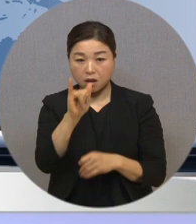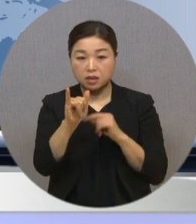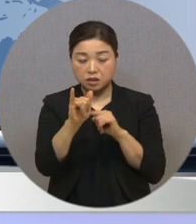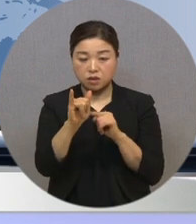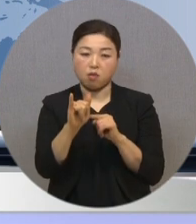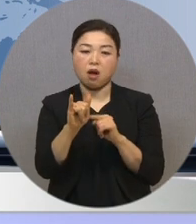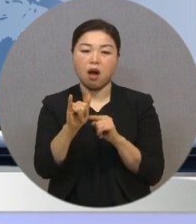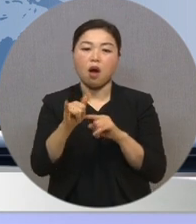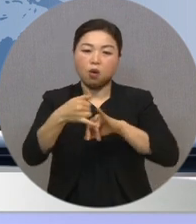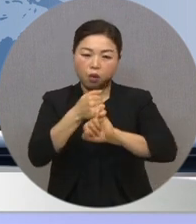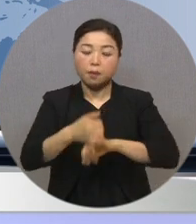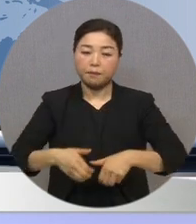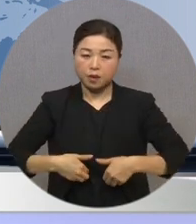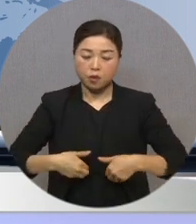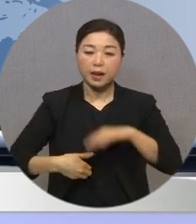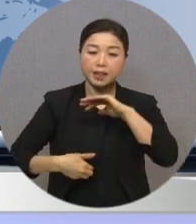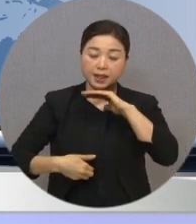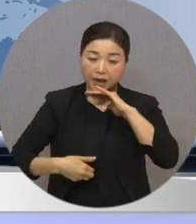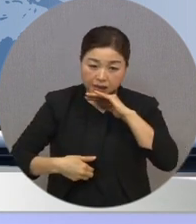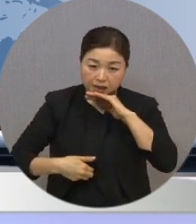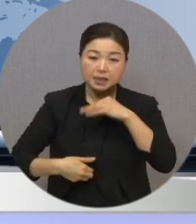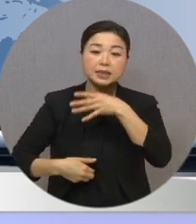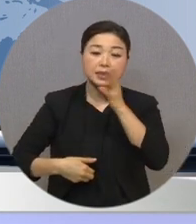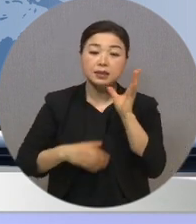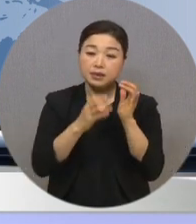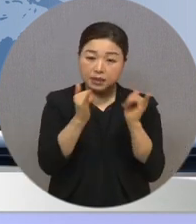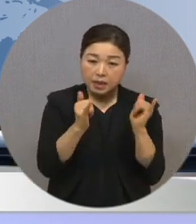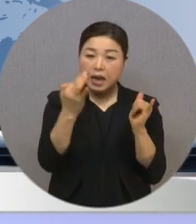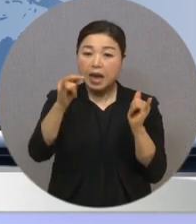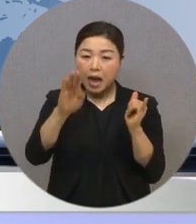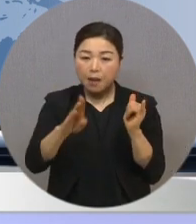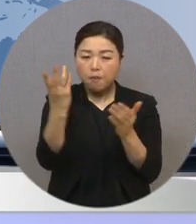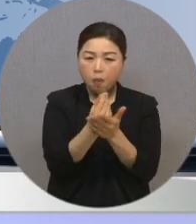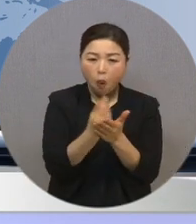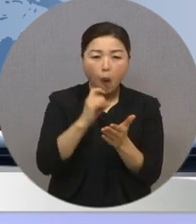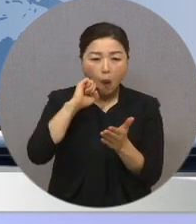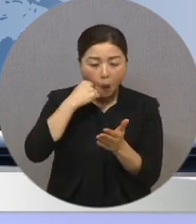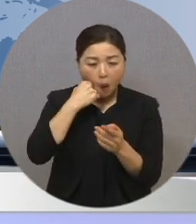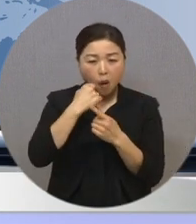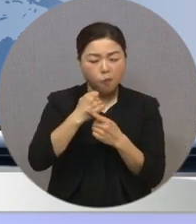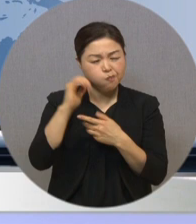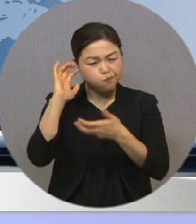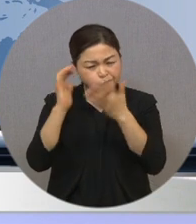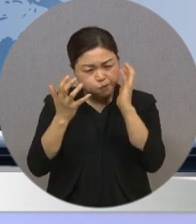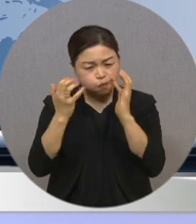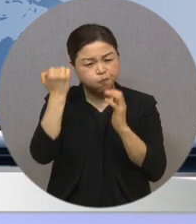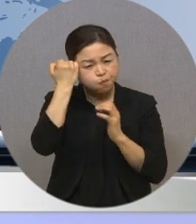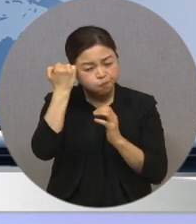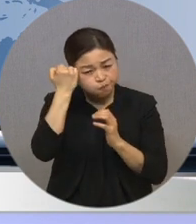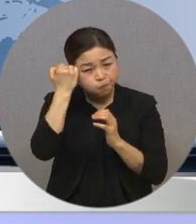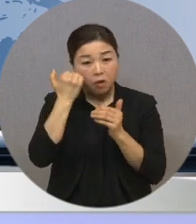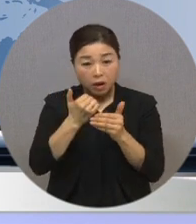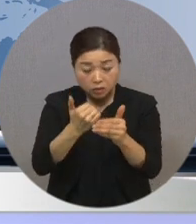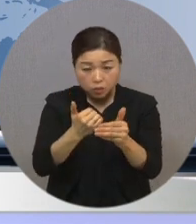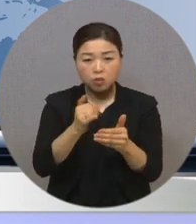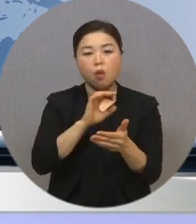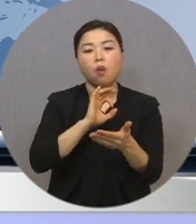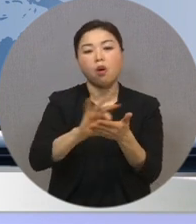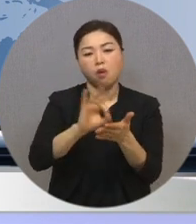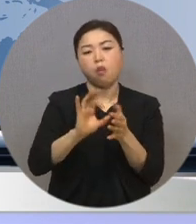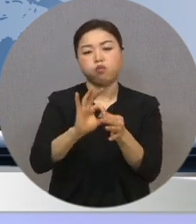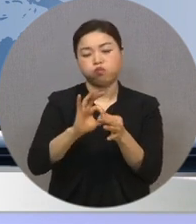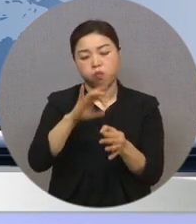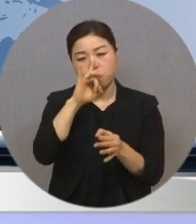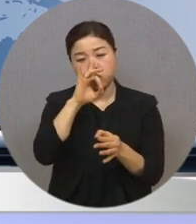가장 필요로 되는 연령에서 앱 설치의 어려움이 복잡한 절차와 과정으로 이용하지 못한다는 것은